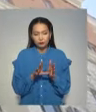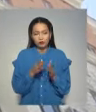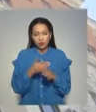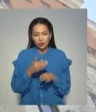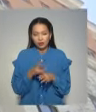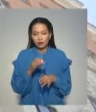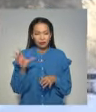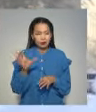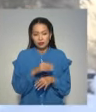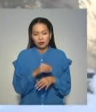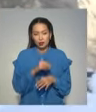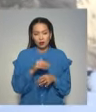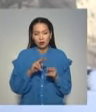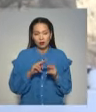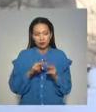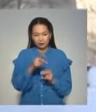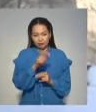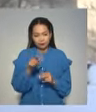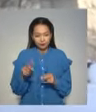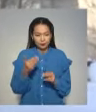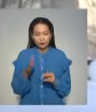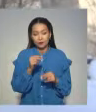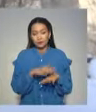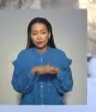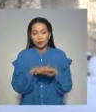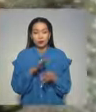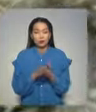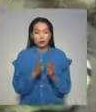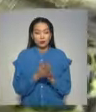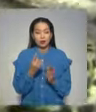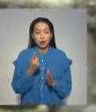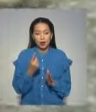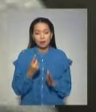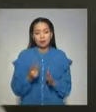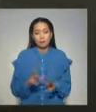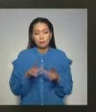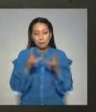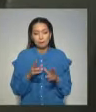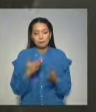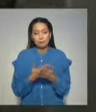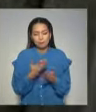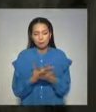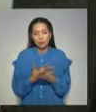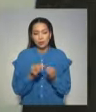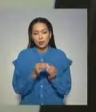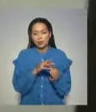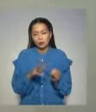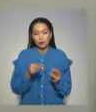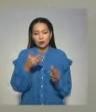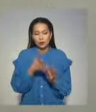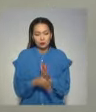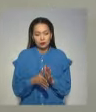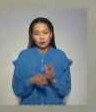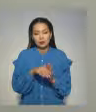а пришлось менять все. Таковы условия финансирования. К слову, один подъемник в среднем обходится в 10 миллионов тенге.